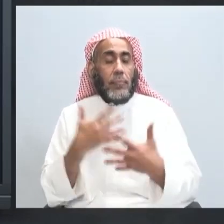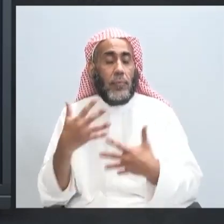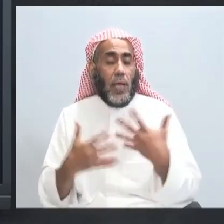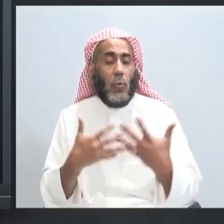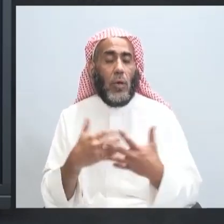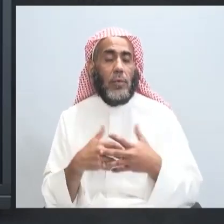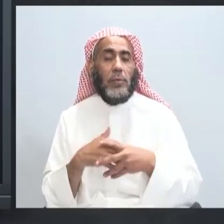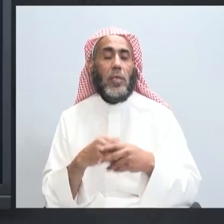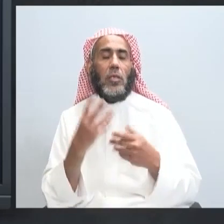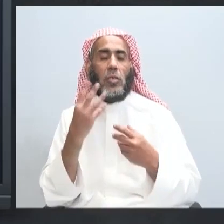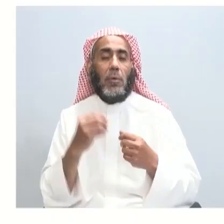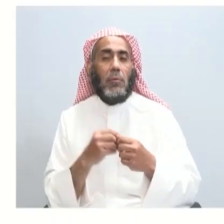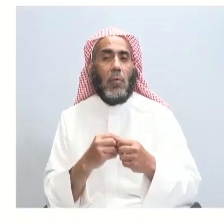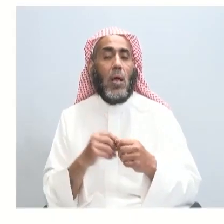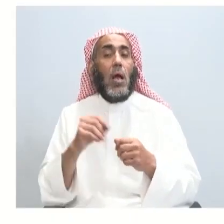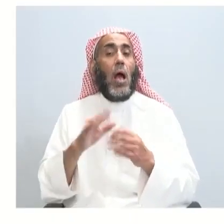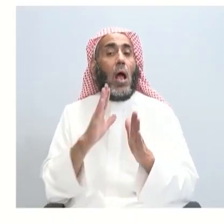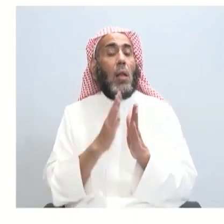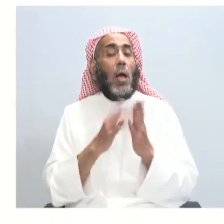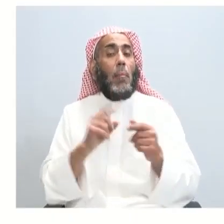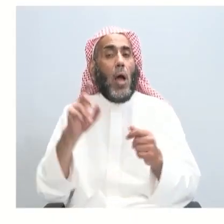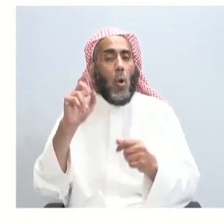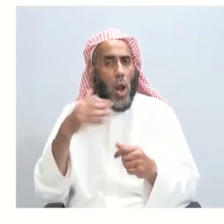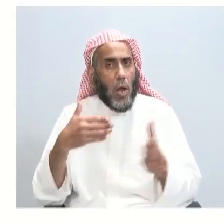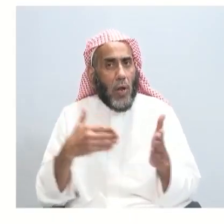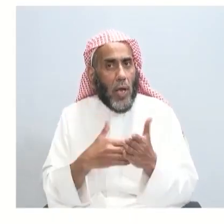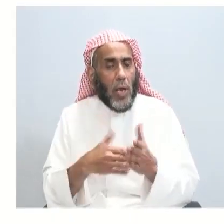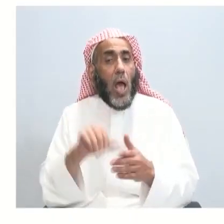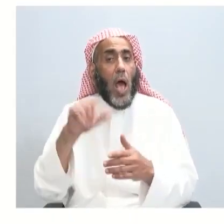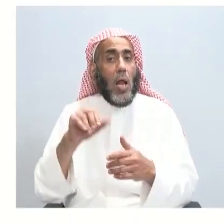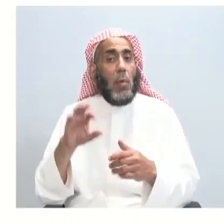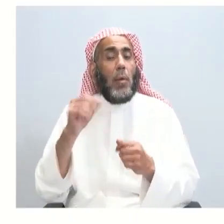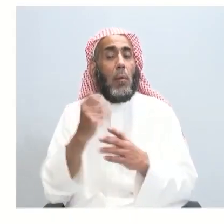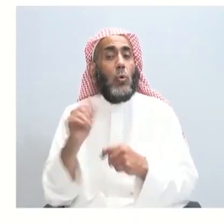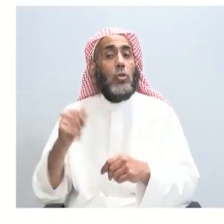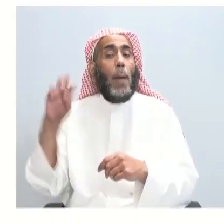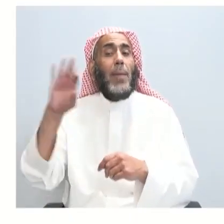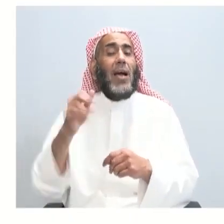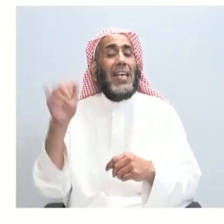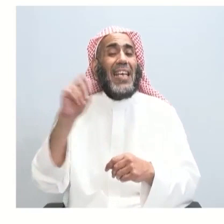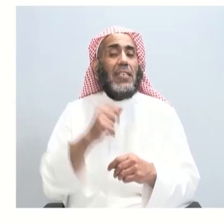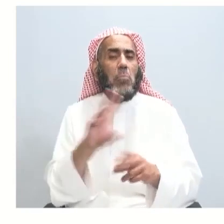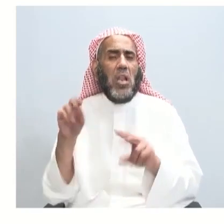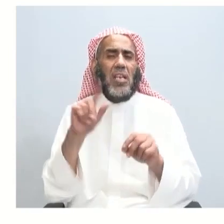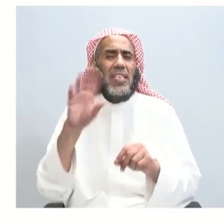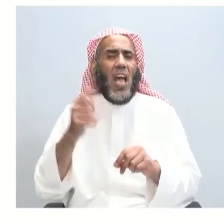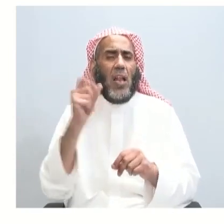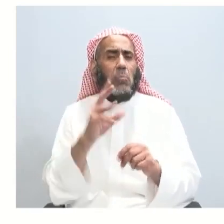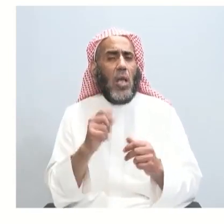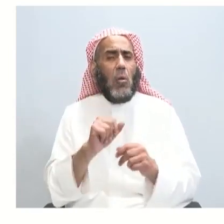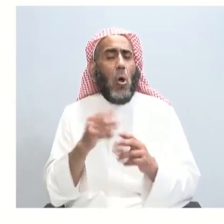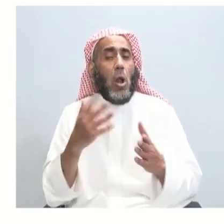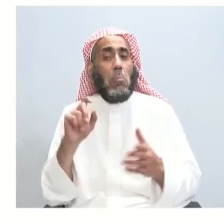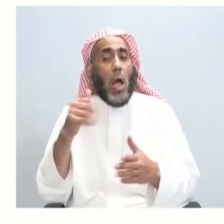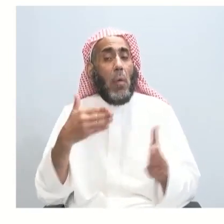خاطئ جميل هل الباب هو الحرف الاخير معنى هل معجم اساس البلاغه مثله مثل لسان العرب لسان العرب هو